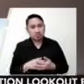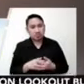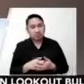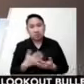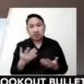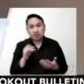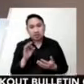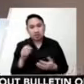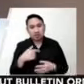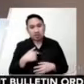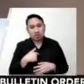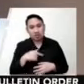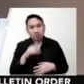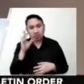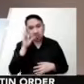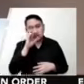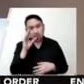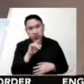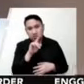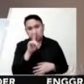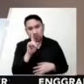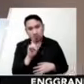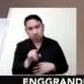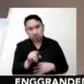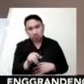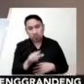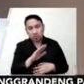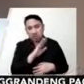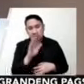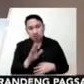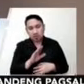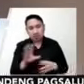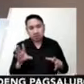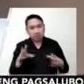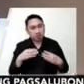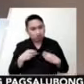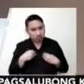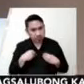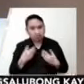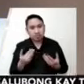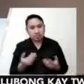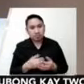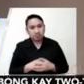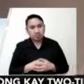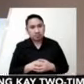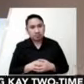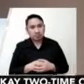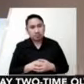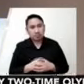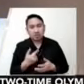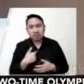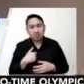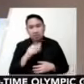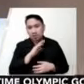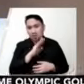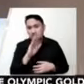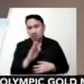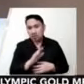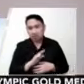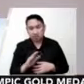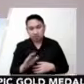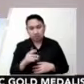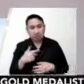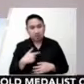ko pa po hinanap never ko na po na-receive yung incentives ko po na yon at never ko na rin naman po na hiningi yun sa